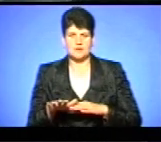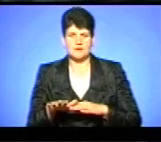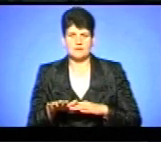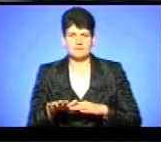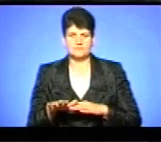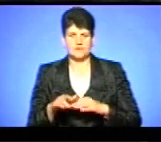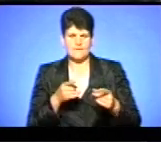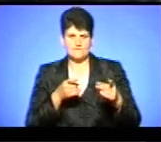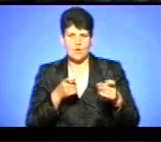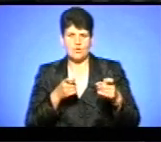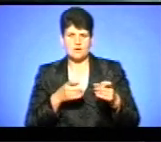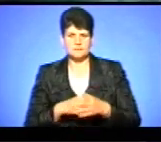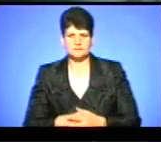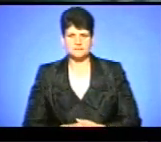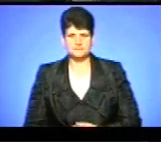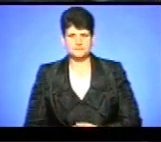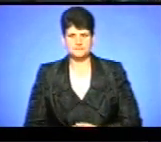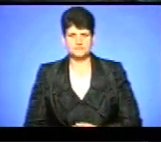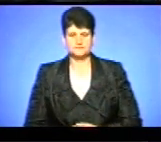Вогонь!